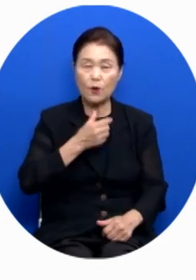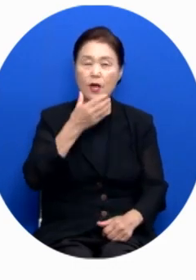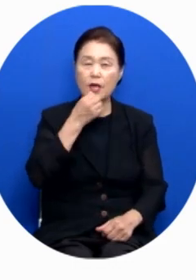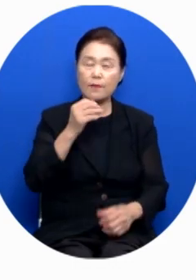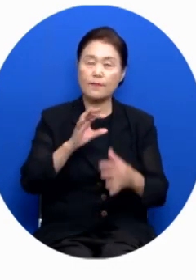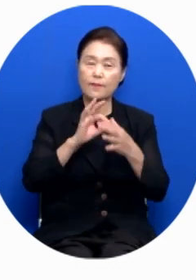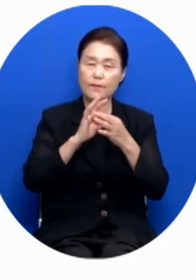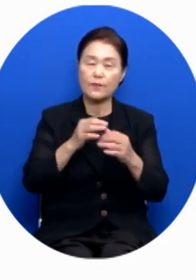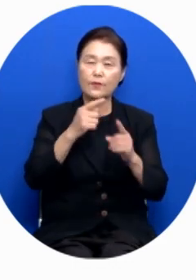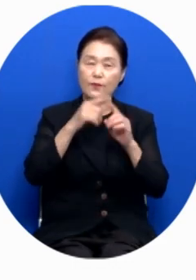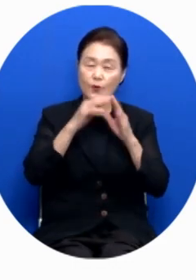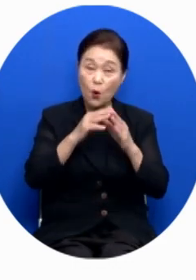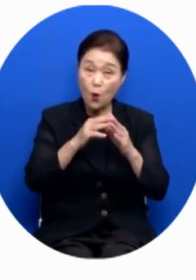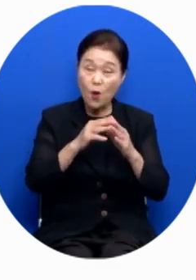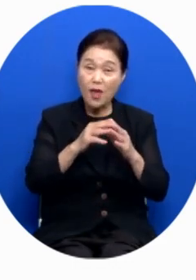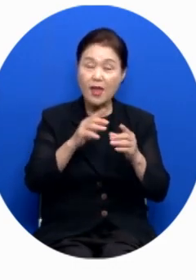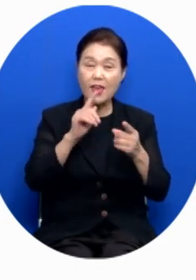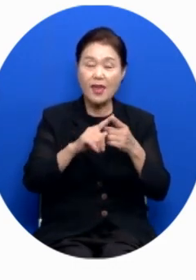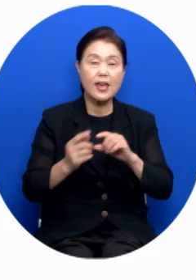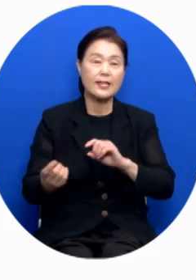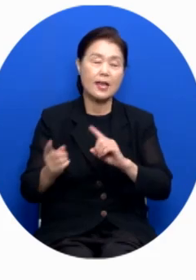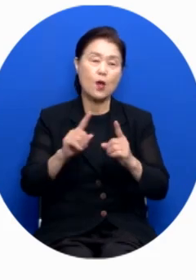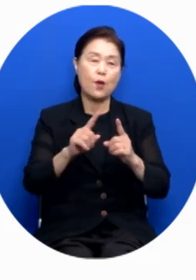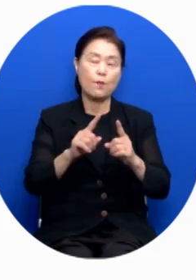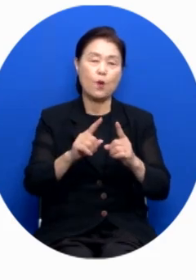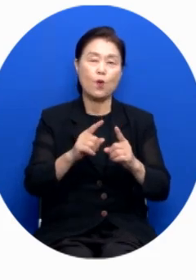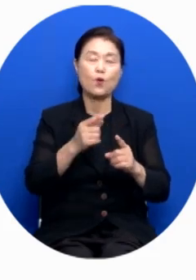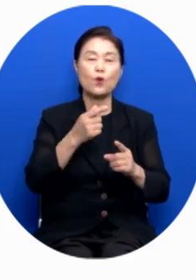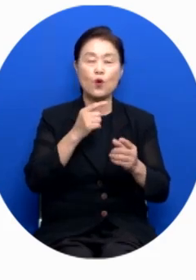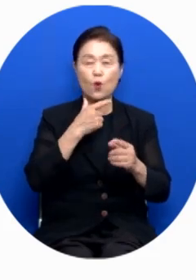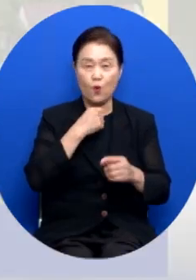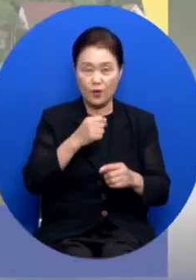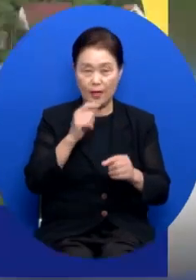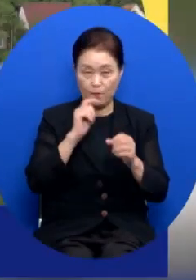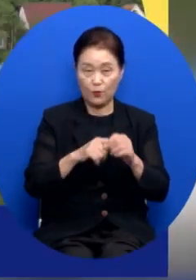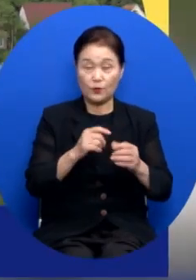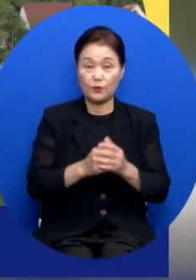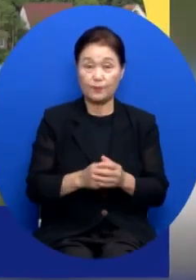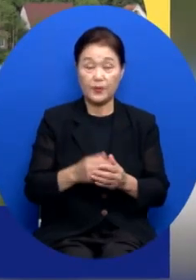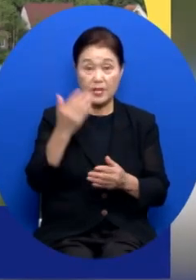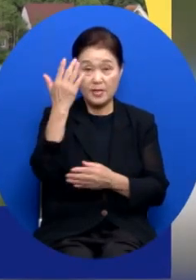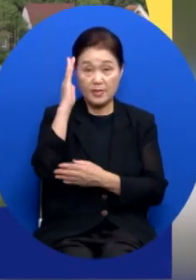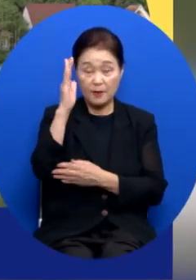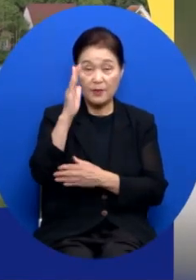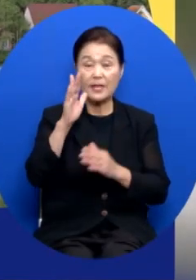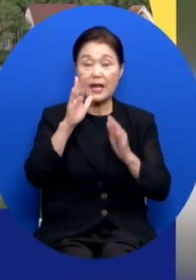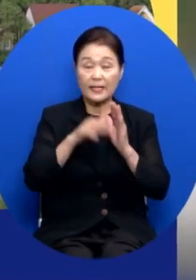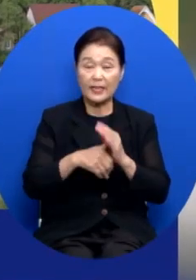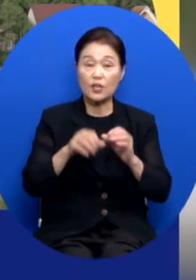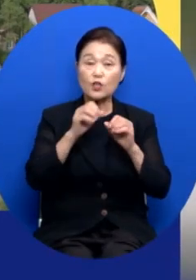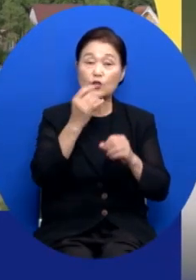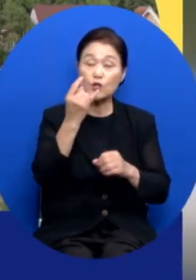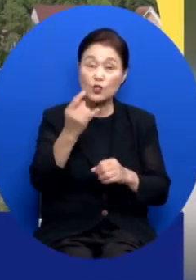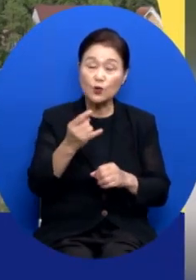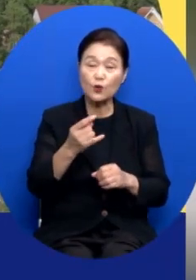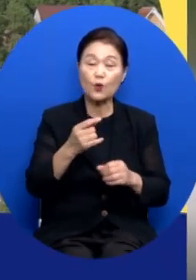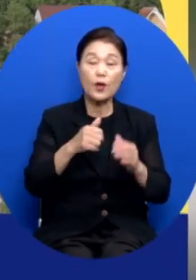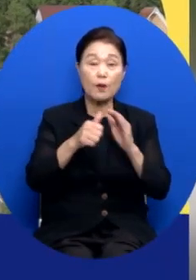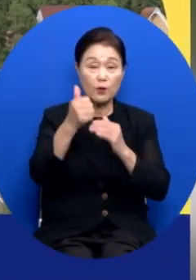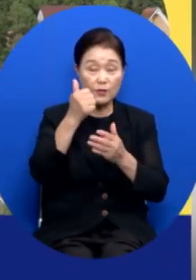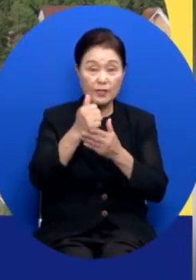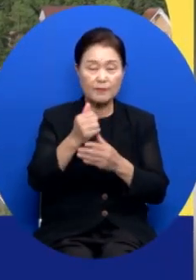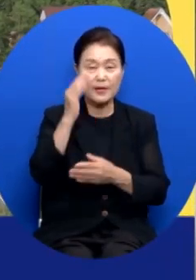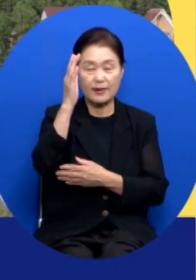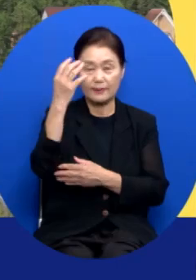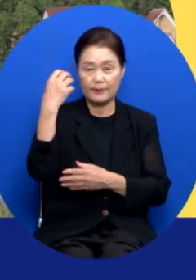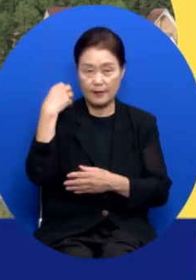통해 교회의 정체성을 회복하기 위해 마련됐습니다. 세미나에서는 SHSM 선교회 신화석 목사가